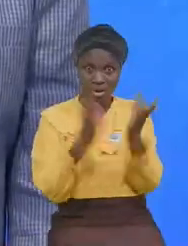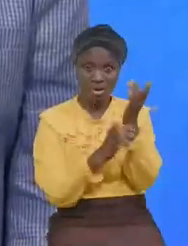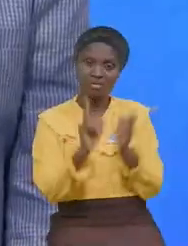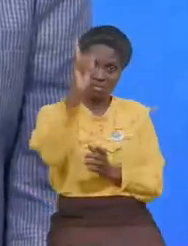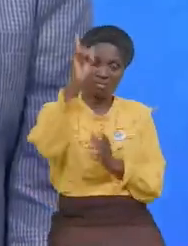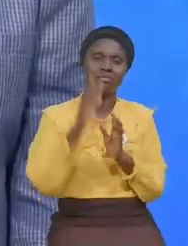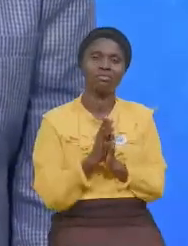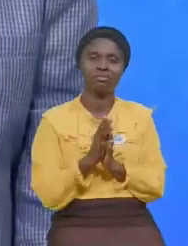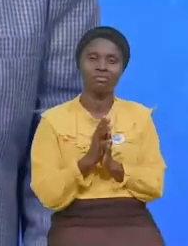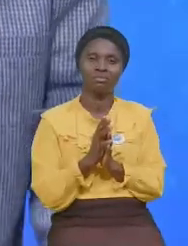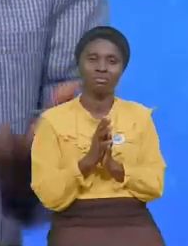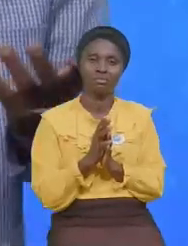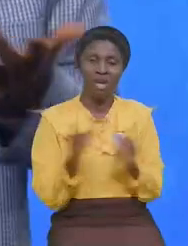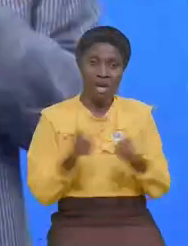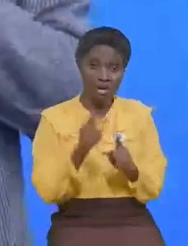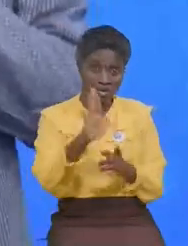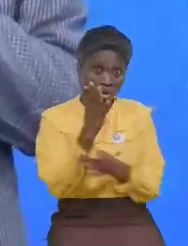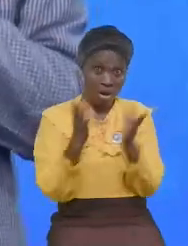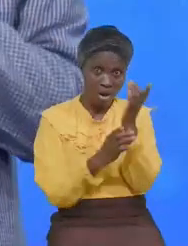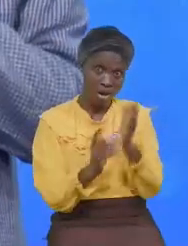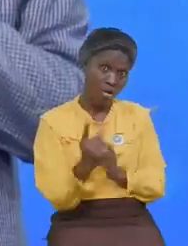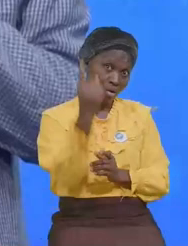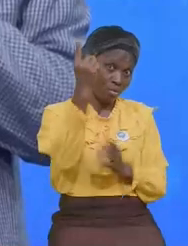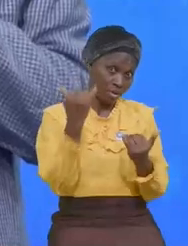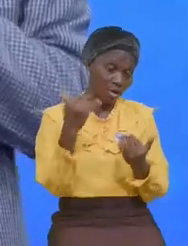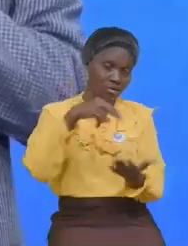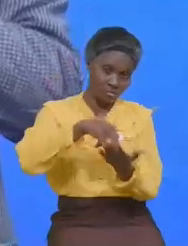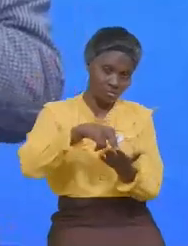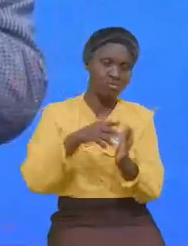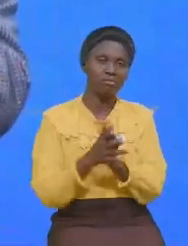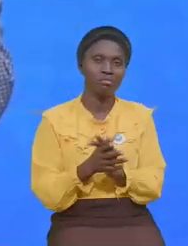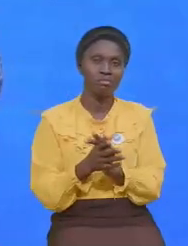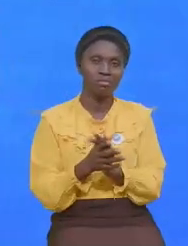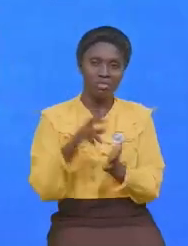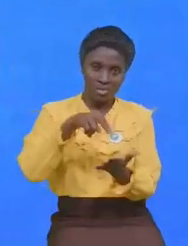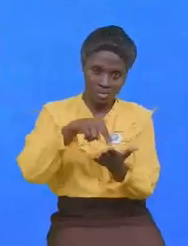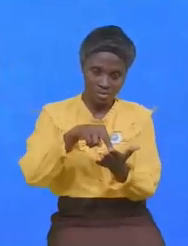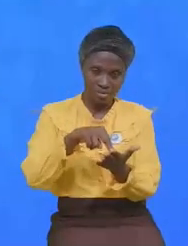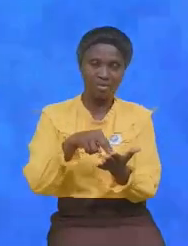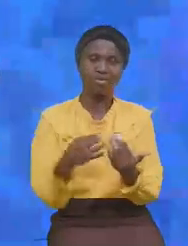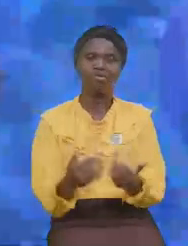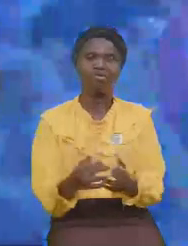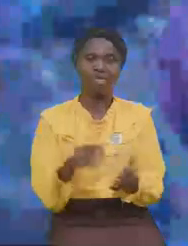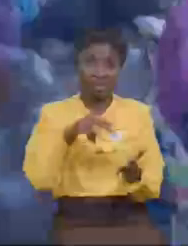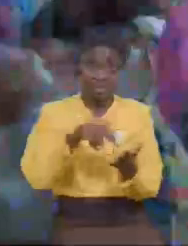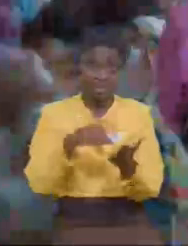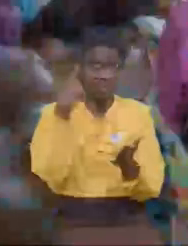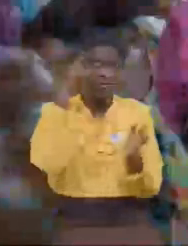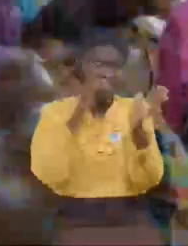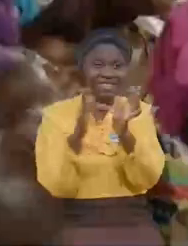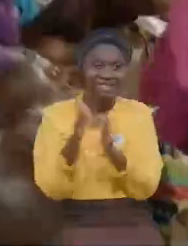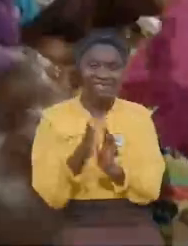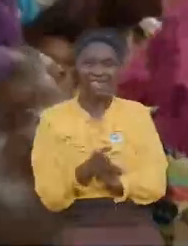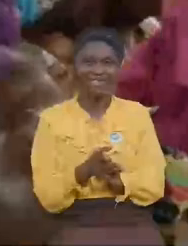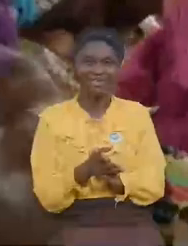Lève la main là. Comme tu lèves la main là. Prière, te lever. S'il te plaît, lève-toi. Lève-toi pour